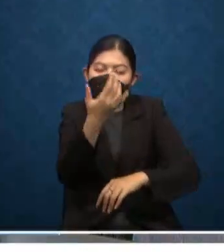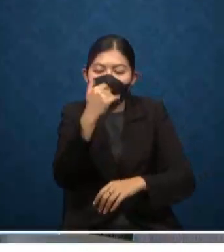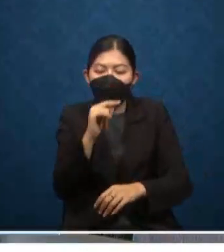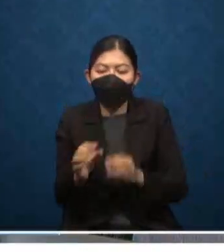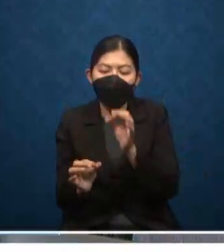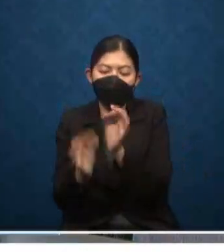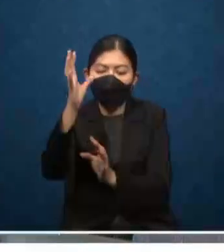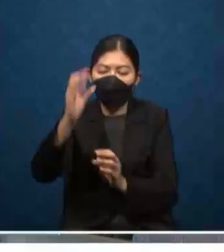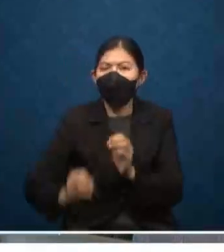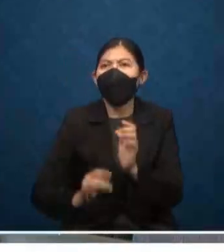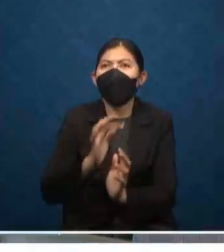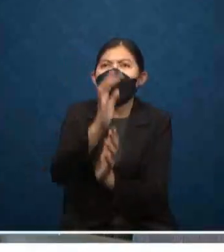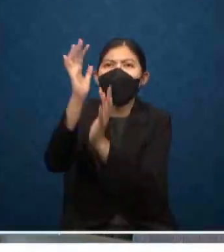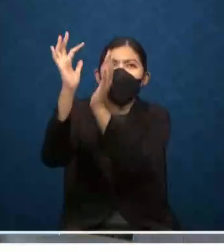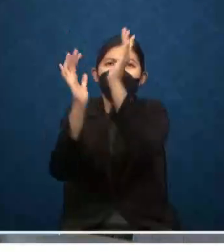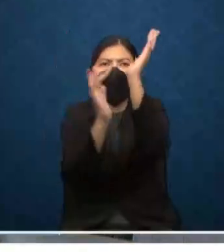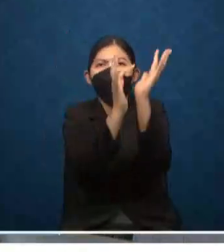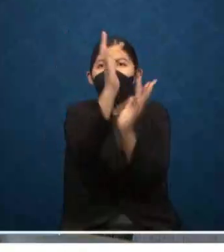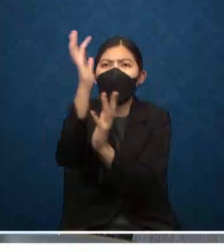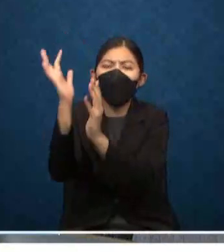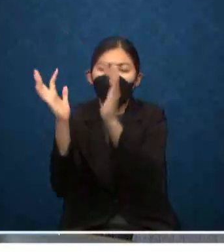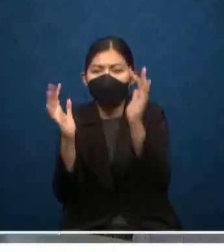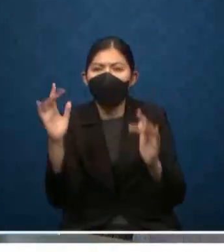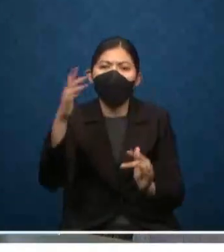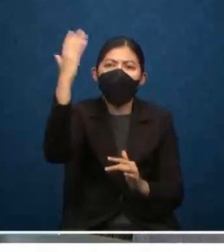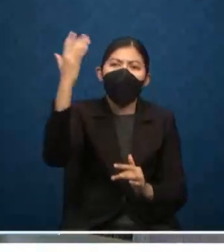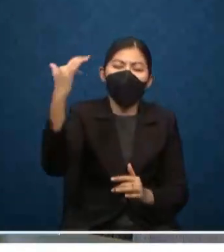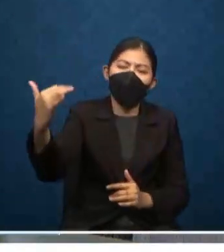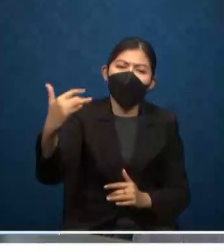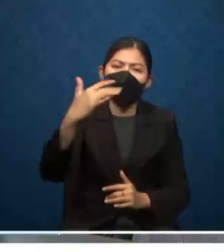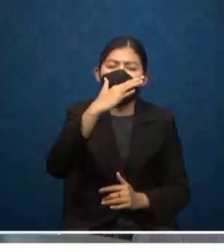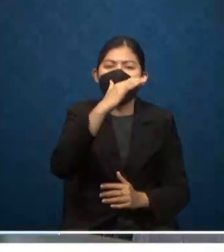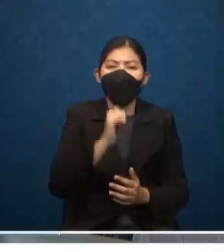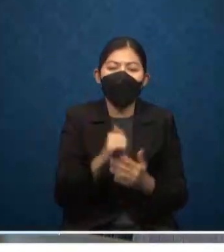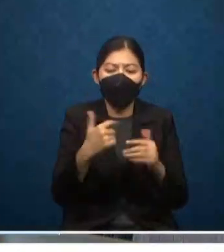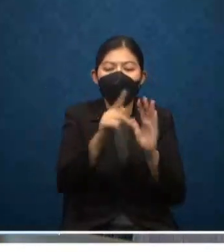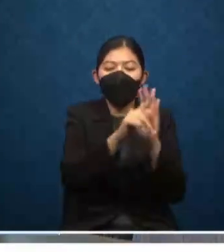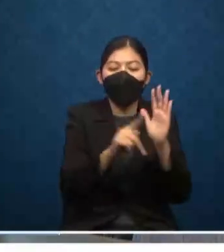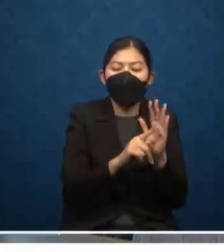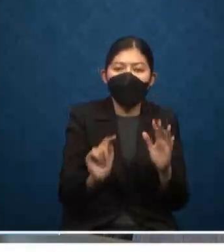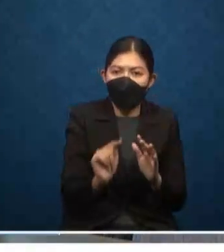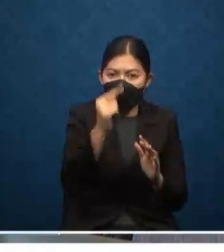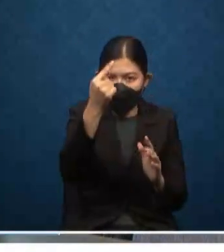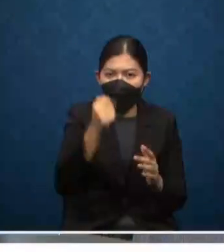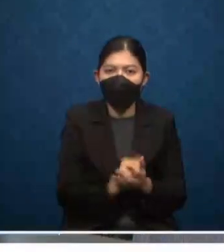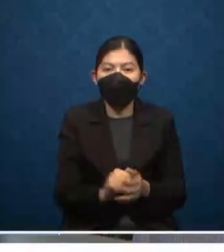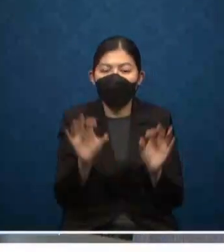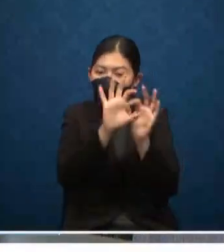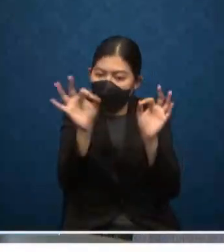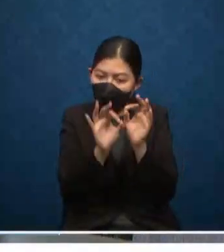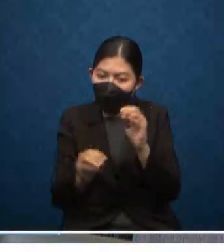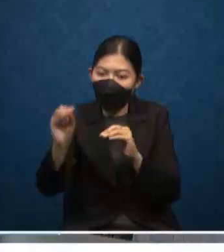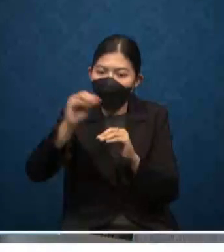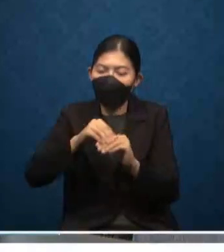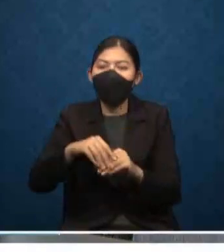ทำให้เกิดปัญหามลพิษมลภาวะดังนั้นกฎหมายฉบับนี้เป็นครั้งแรกในประวัติศาสตร์ที่ท่านใส่คำว่า